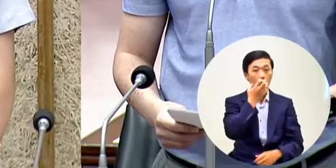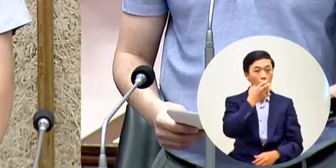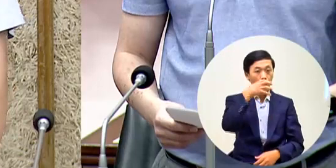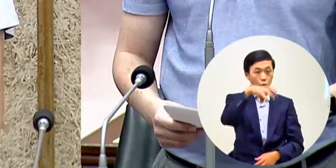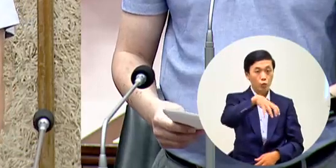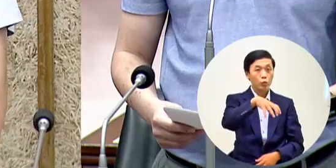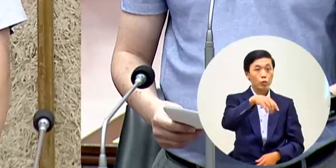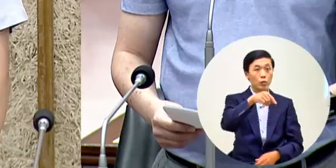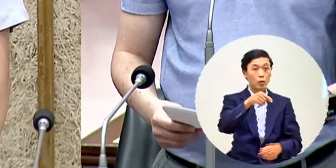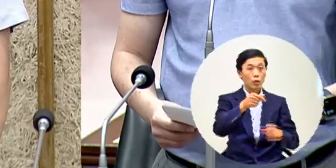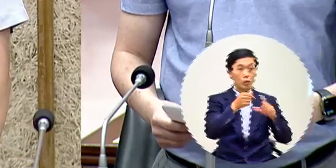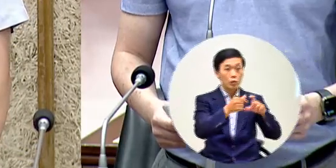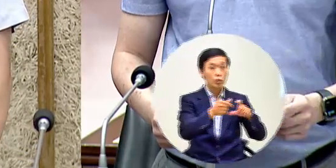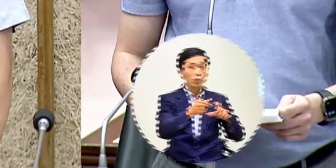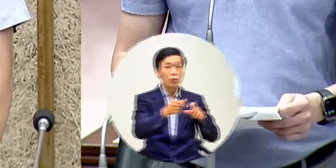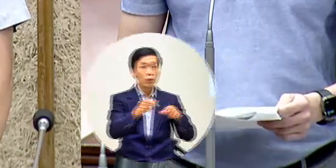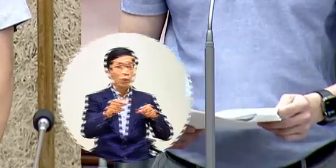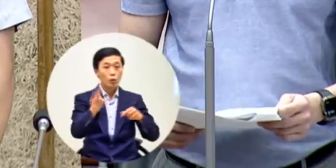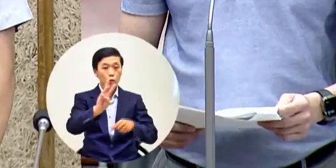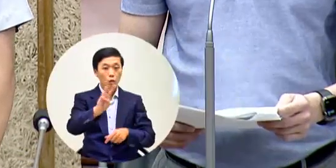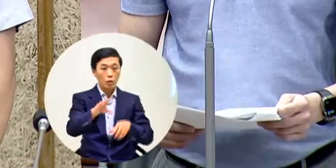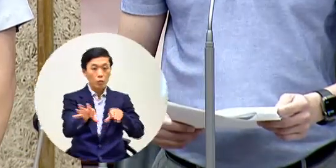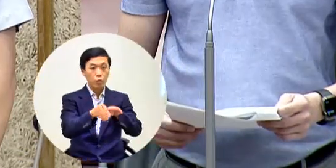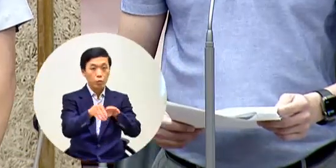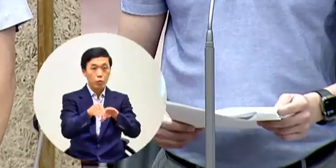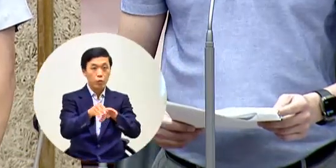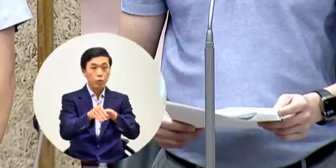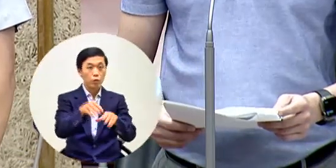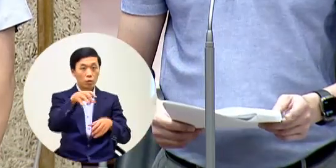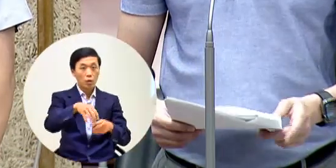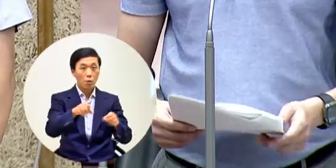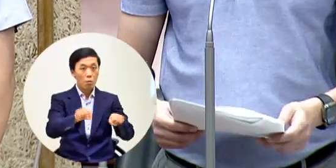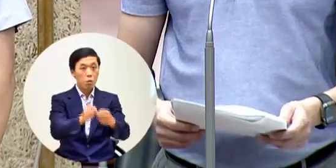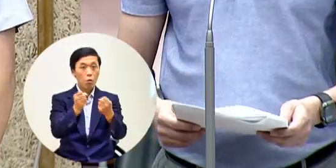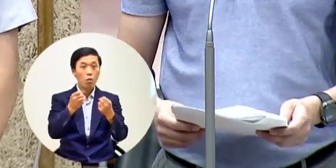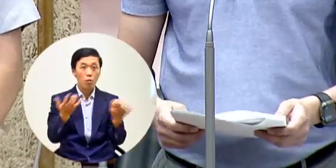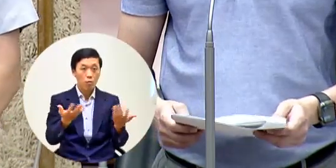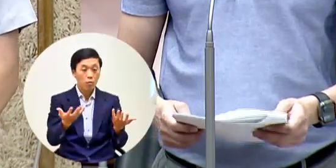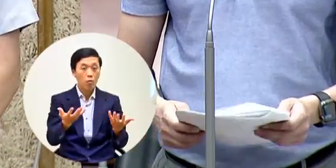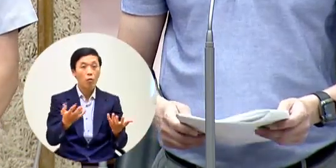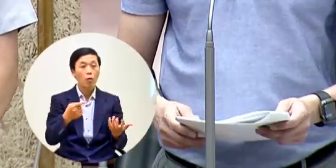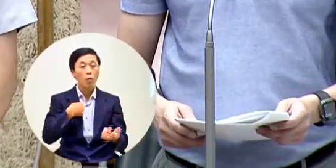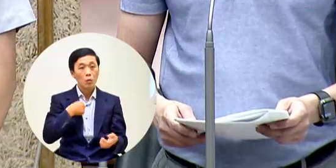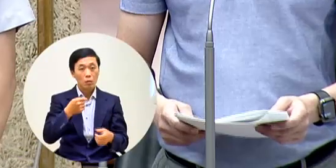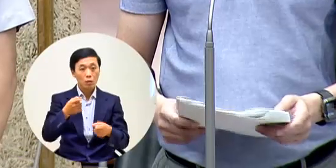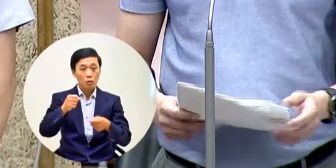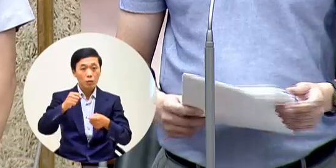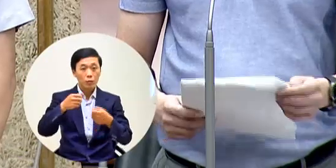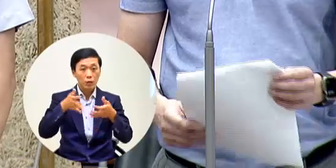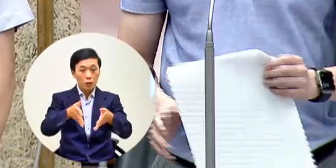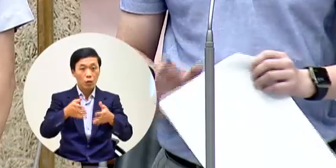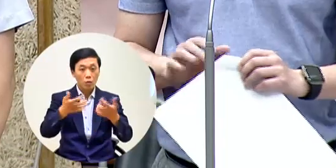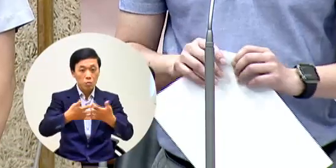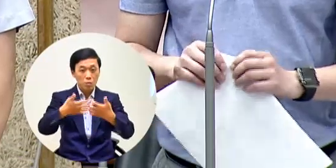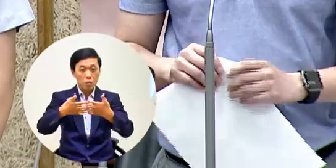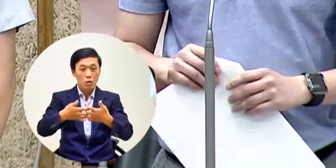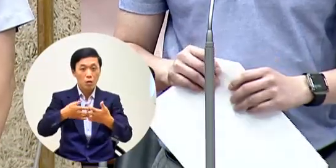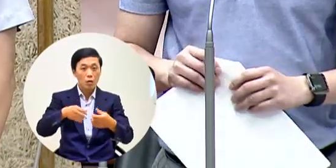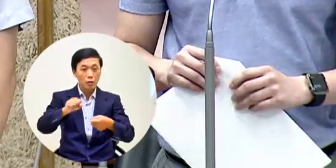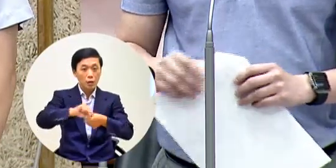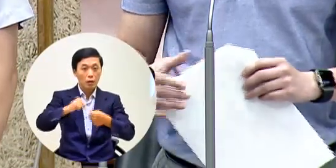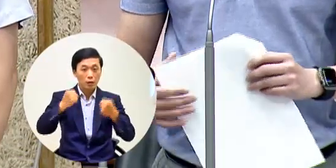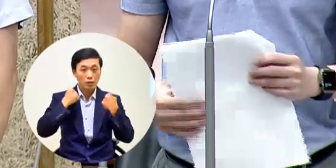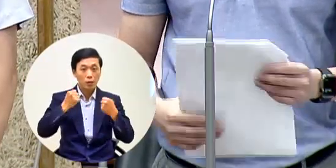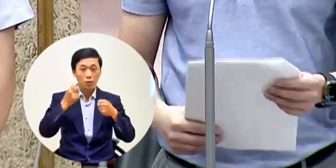这次基线抽水站发生的问题之后，我们更加强了这一个一些设备老旧设备的一些检